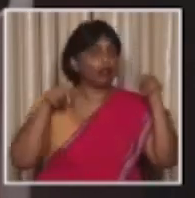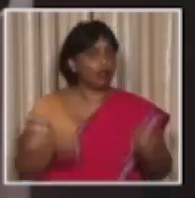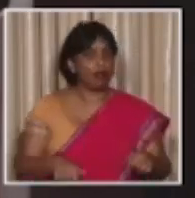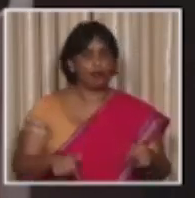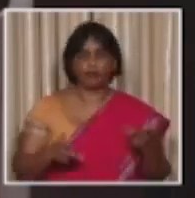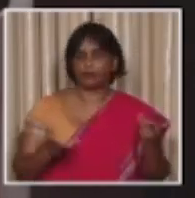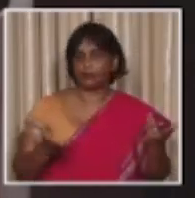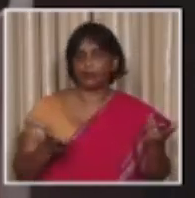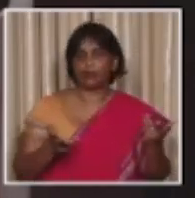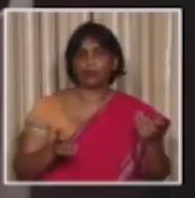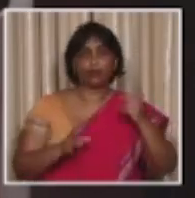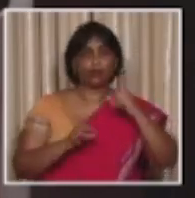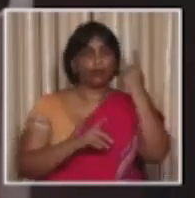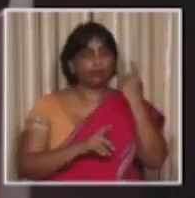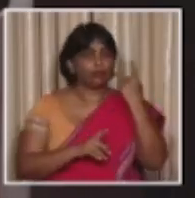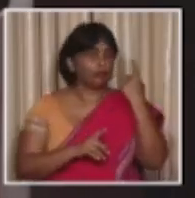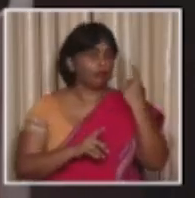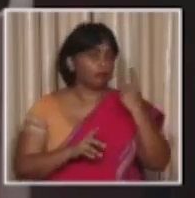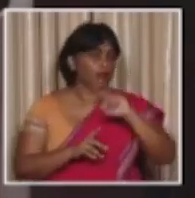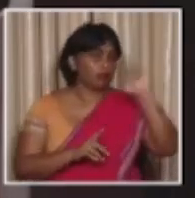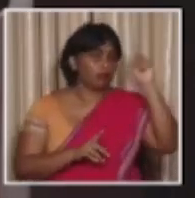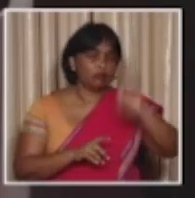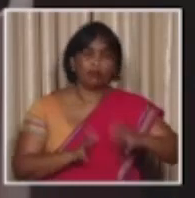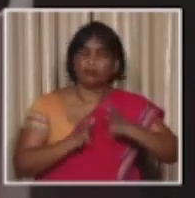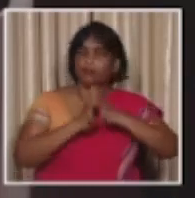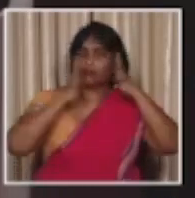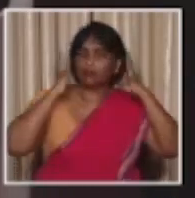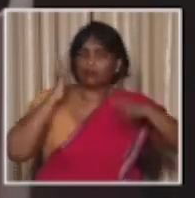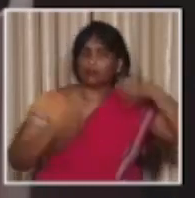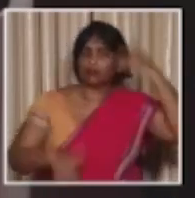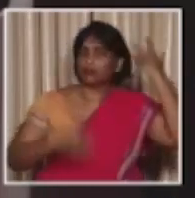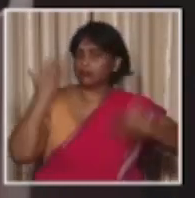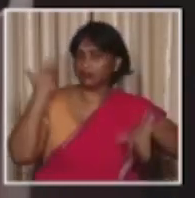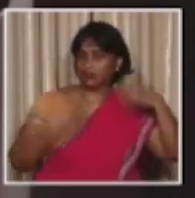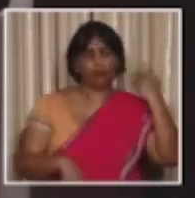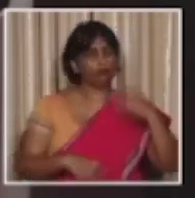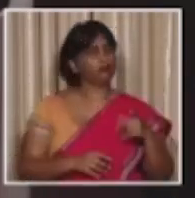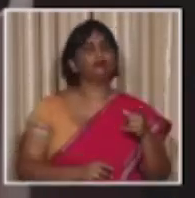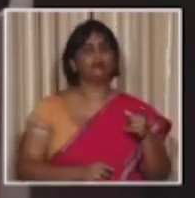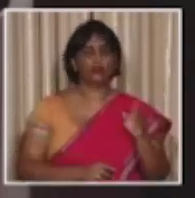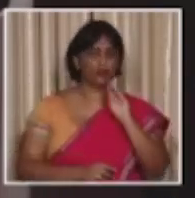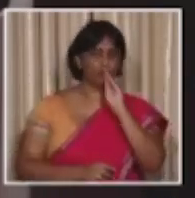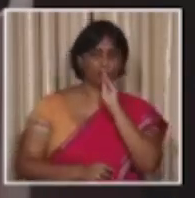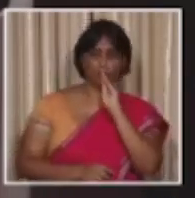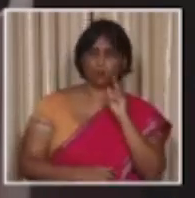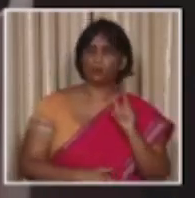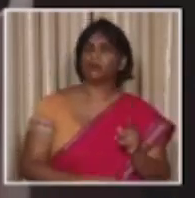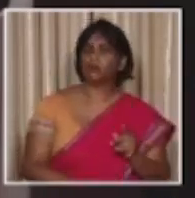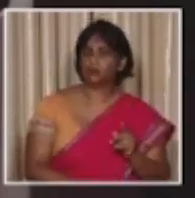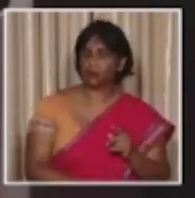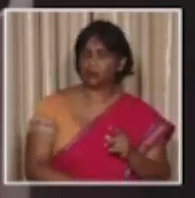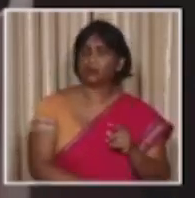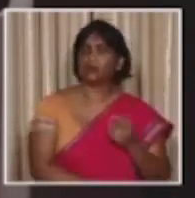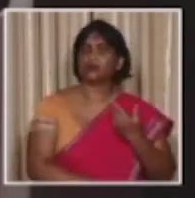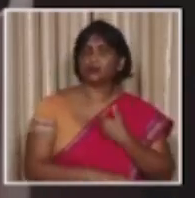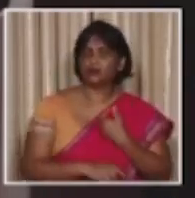තිබෙන්නේ දස දහස් ගණනින් මිනිස් ජීවිත විනාශ වෙනවා එක පැත්තකින්